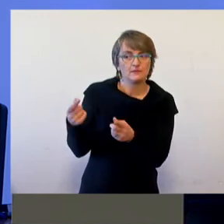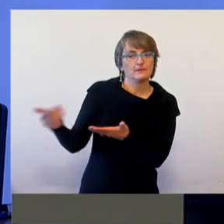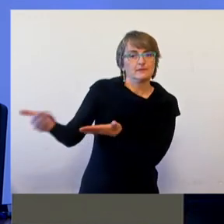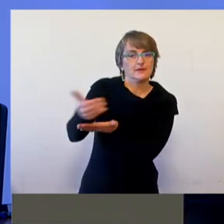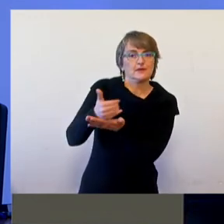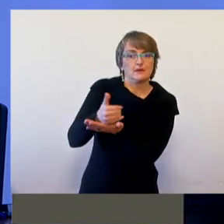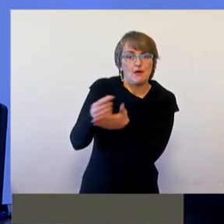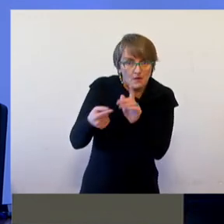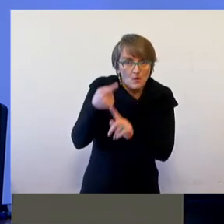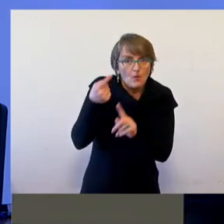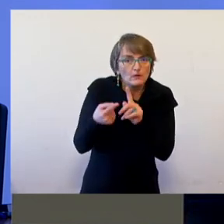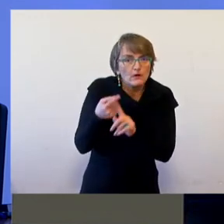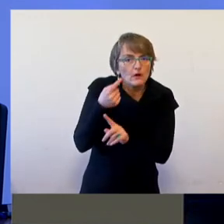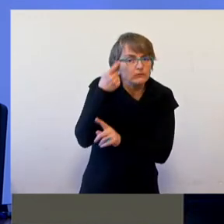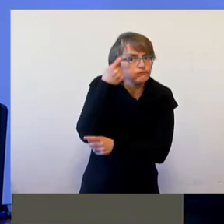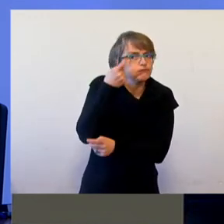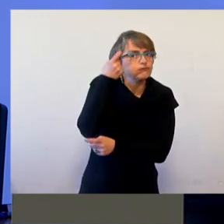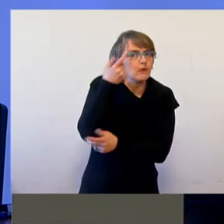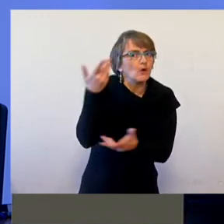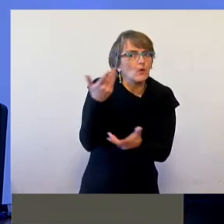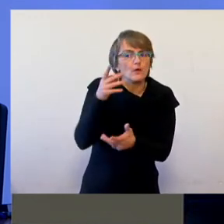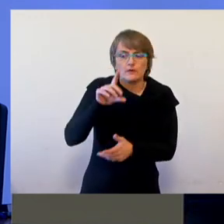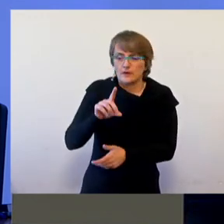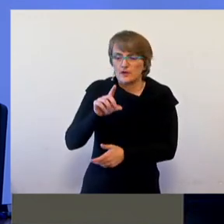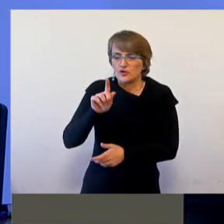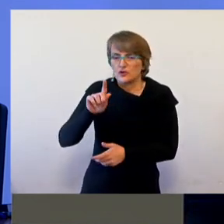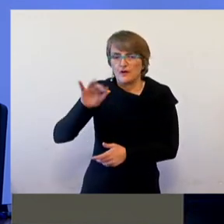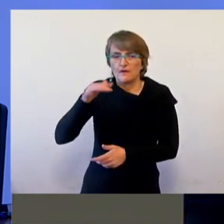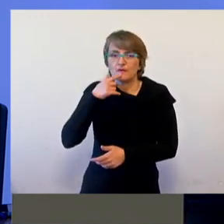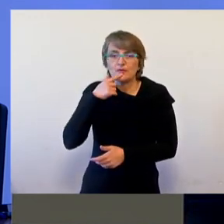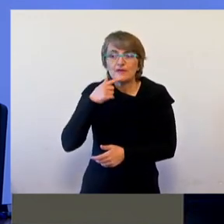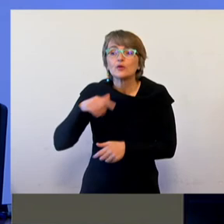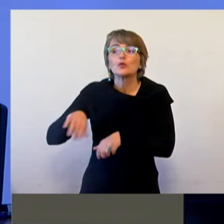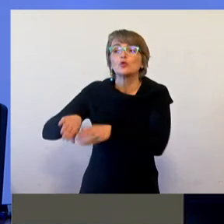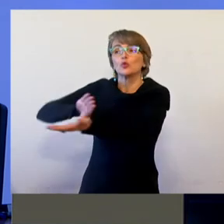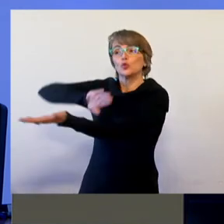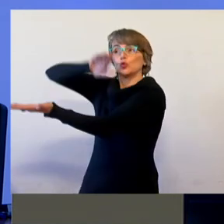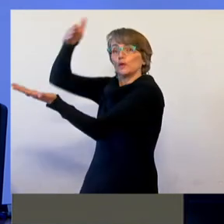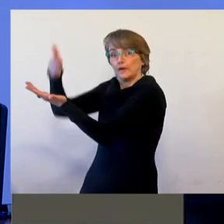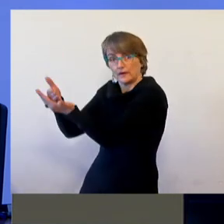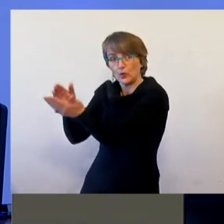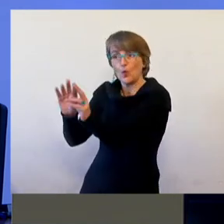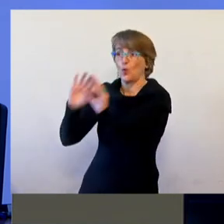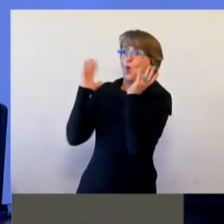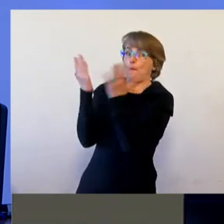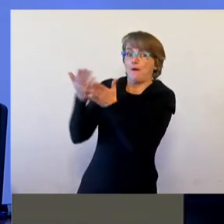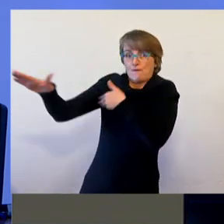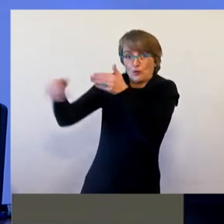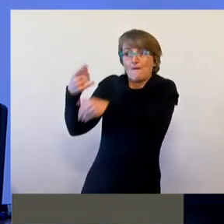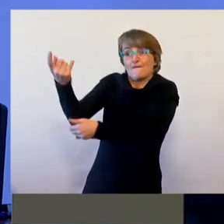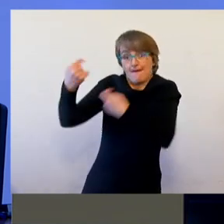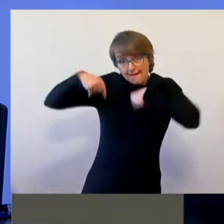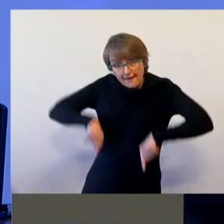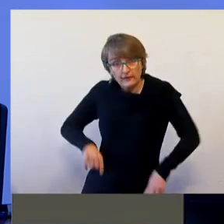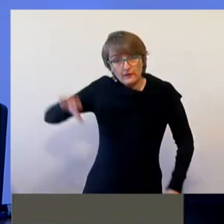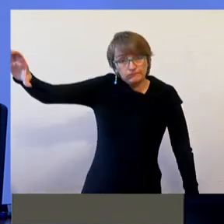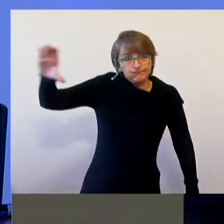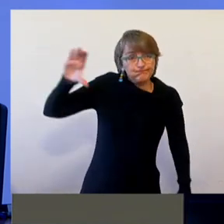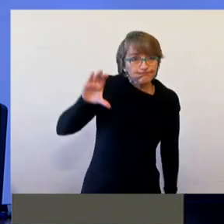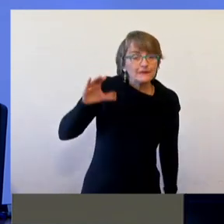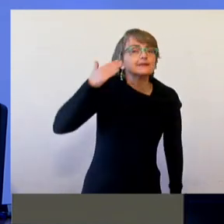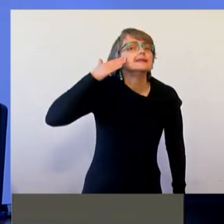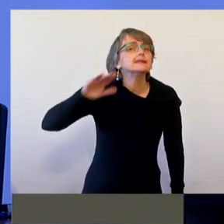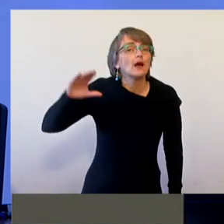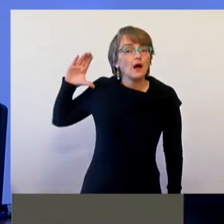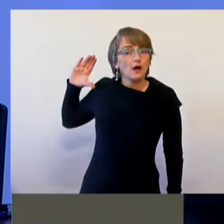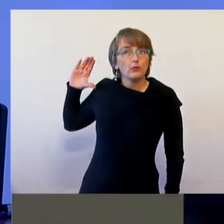question importante qui est les DGF, les dotations globales de fonctionnement données par l'État, qui sont en